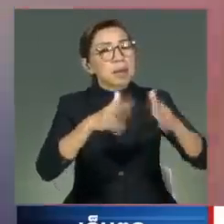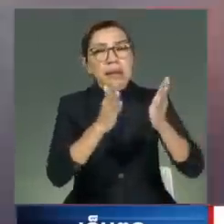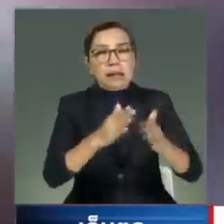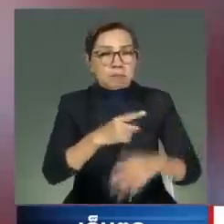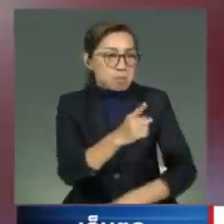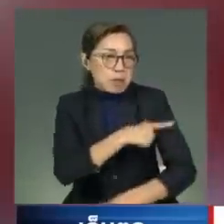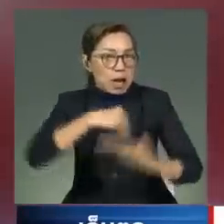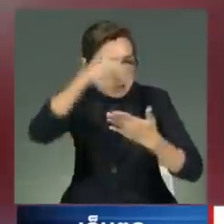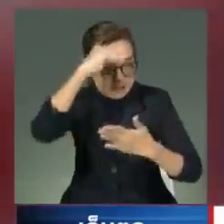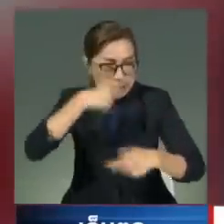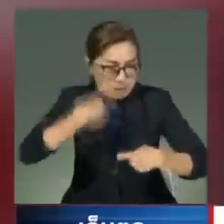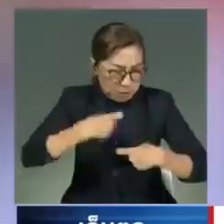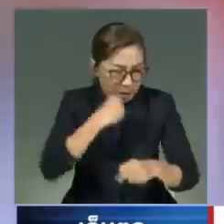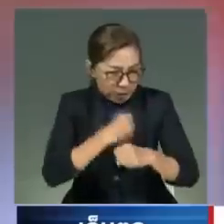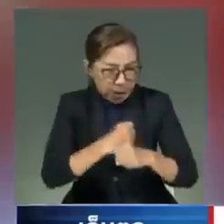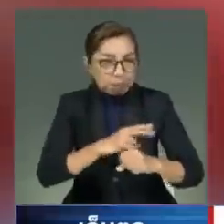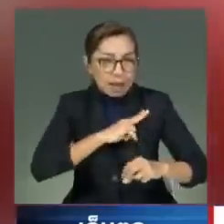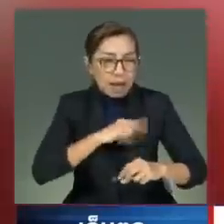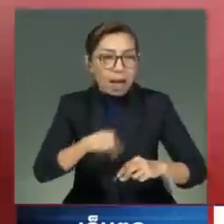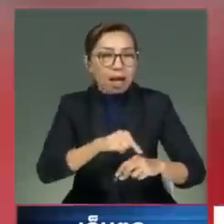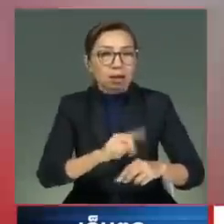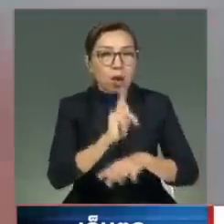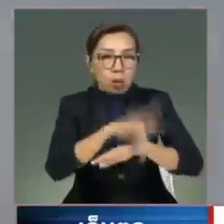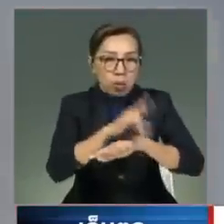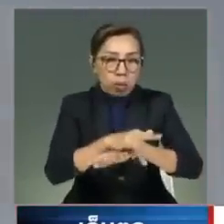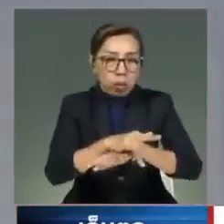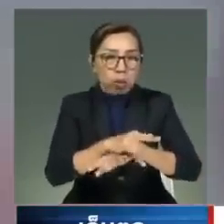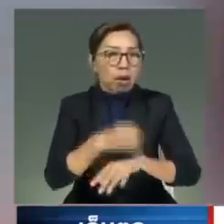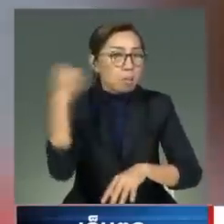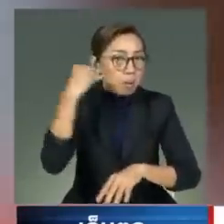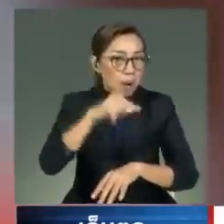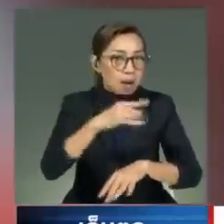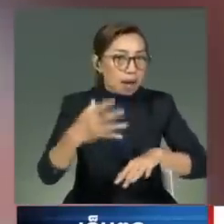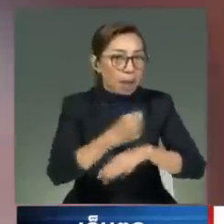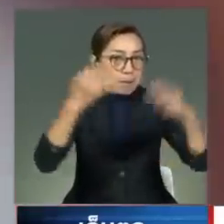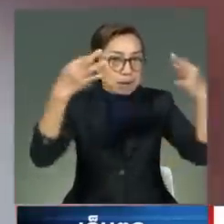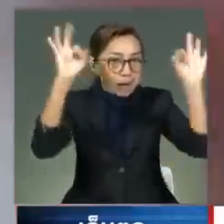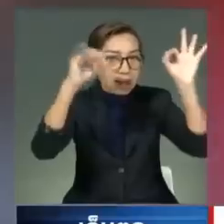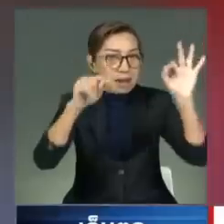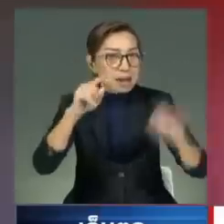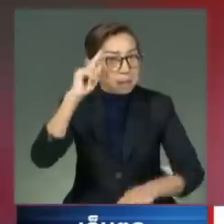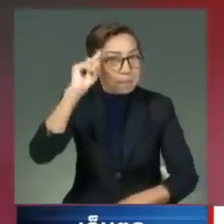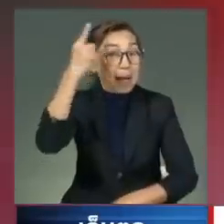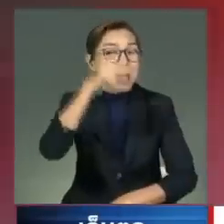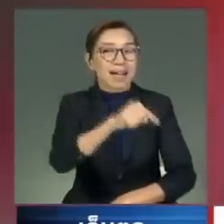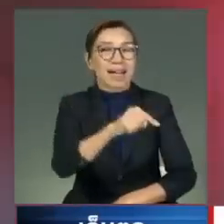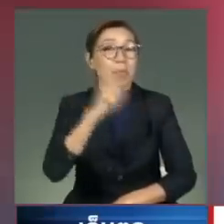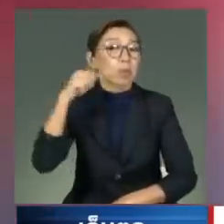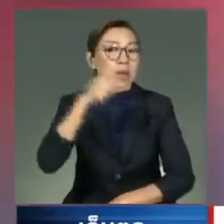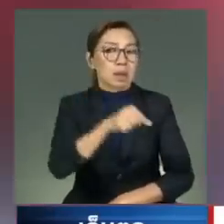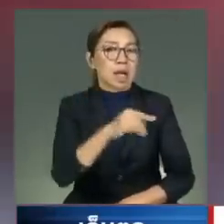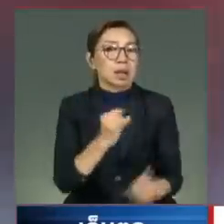จบปริญญาตรีเธอเนี่ยเติบโตมากับวัฒนธรรมโซเชียลแล้วก็การเมืองแนวคิดเสรีนิยมก้าวหน้านั่นก็คือคุณไอซ์